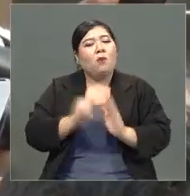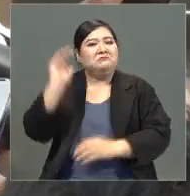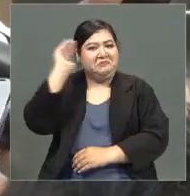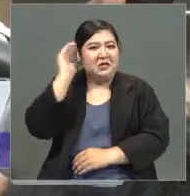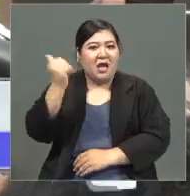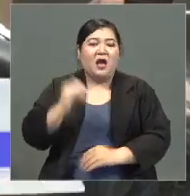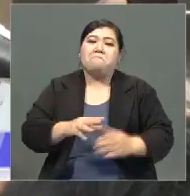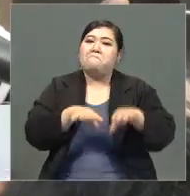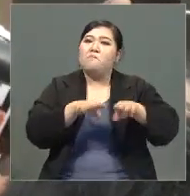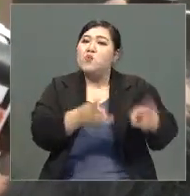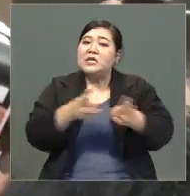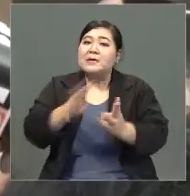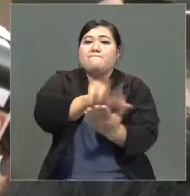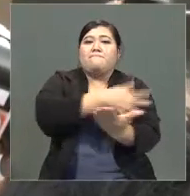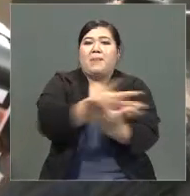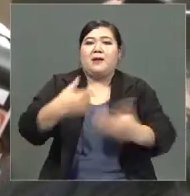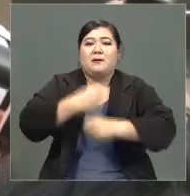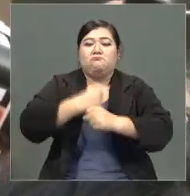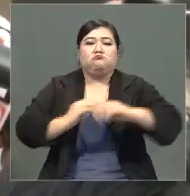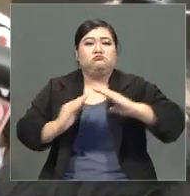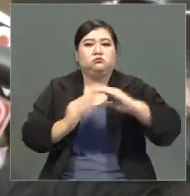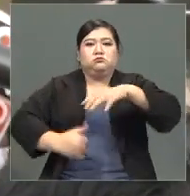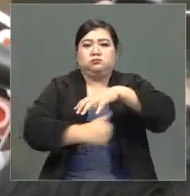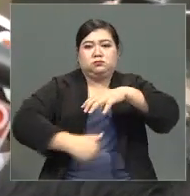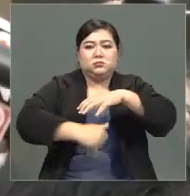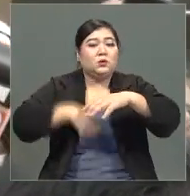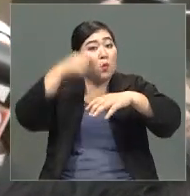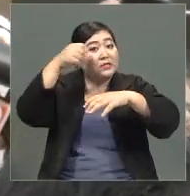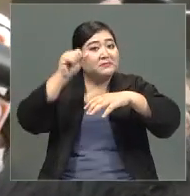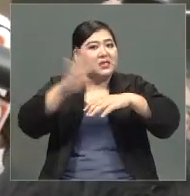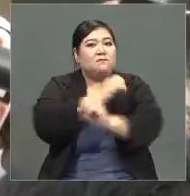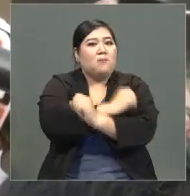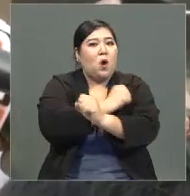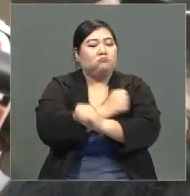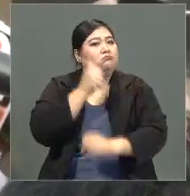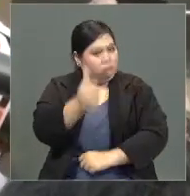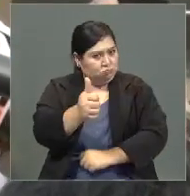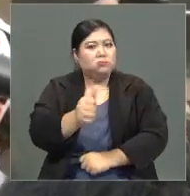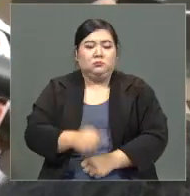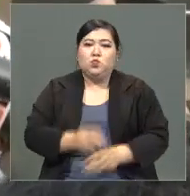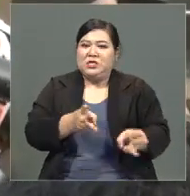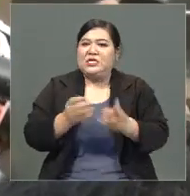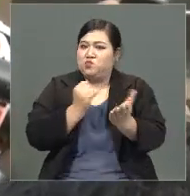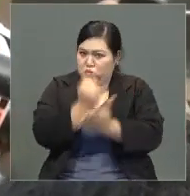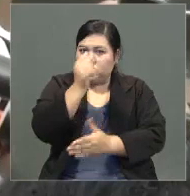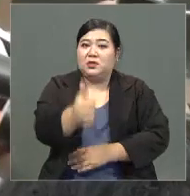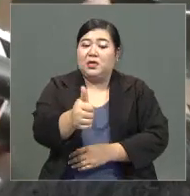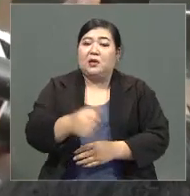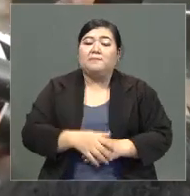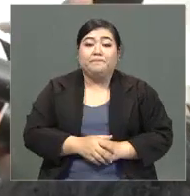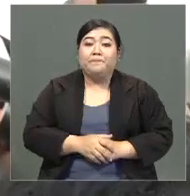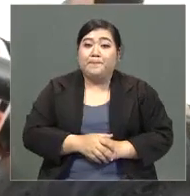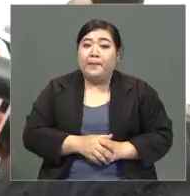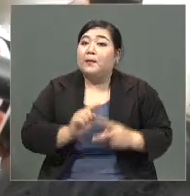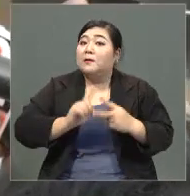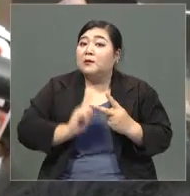ตทควอรันทีนเนี่ยได้ผลนะครับแล้วก็ยืนยันอีกข้อนึงว่าการตรวจพบผู้ติดเชื้อเนี่ย